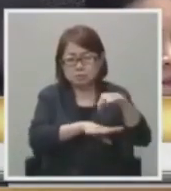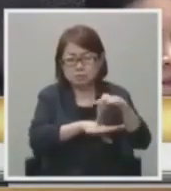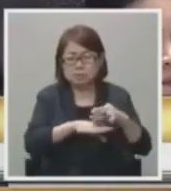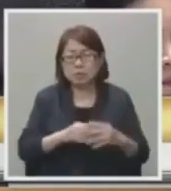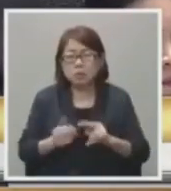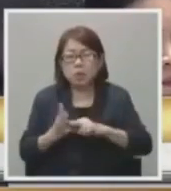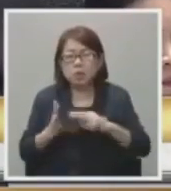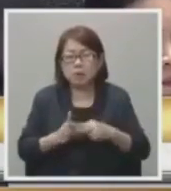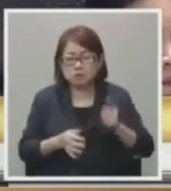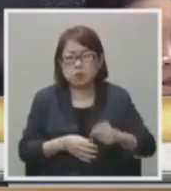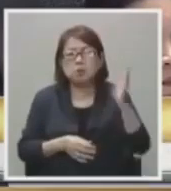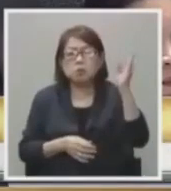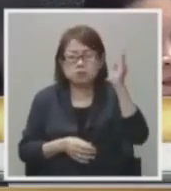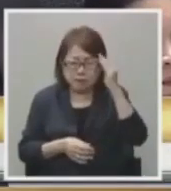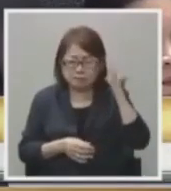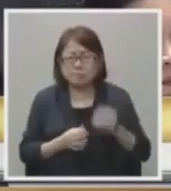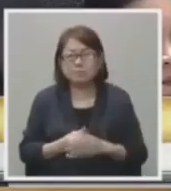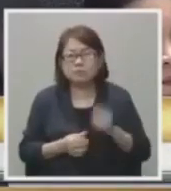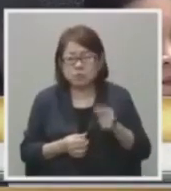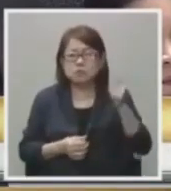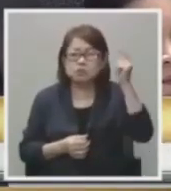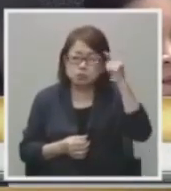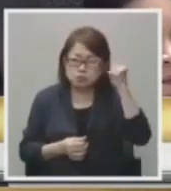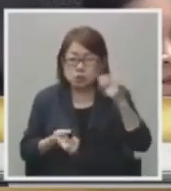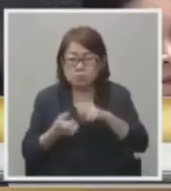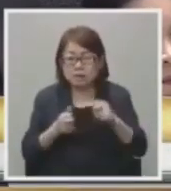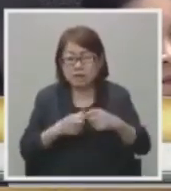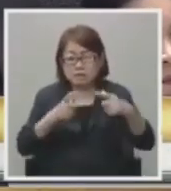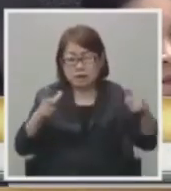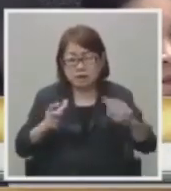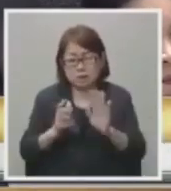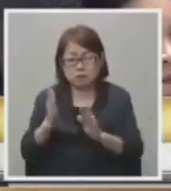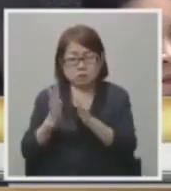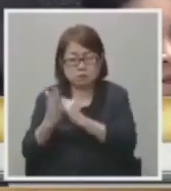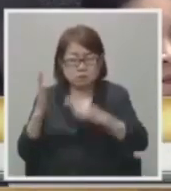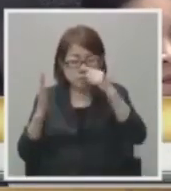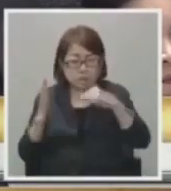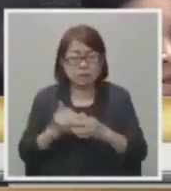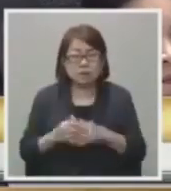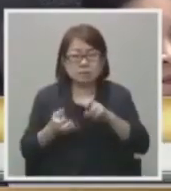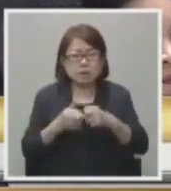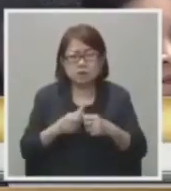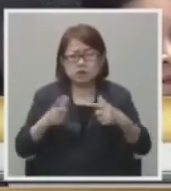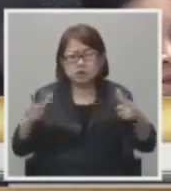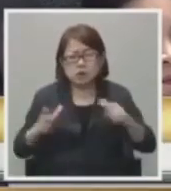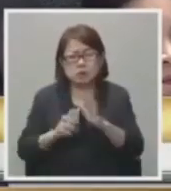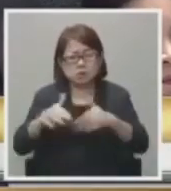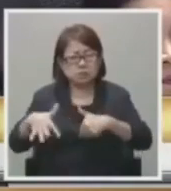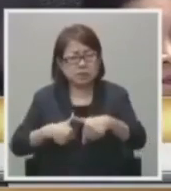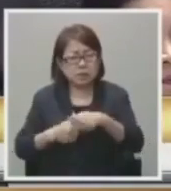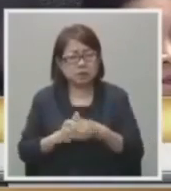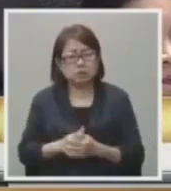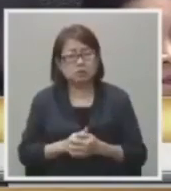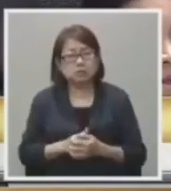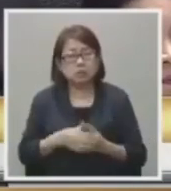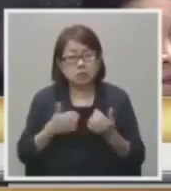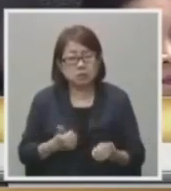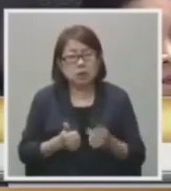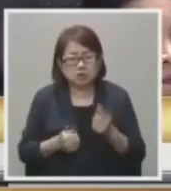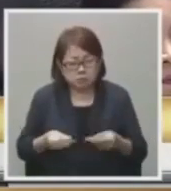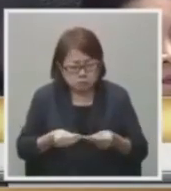ท่านต้องรับรู้เรื่องนี้เป็นเรื่องปัญหาใหญ่ของประเทศนี้เป็นปัญหาใหญ่ของสังคมที่เราจะอยู่ร่ว